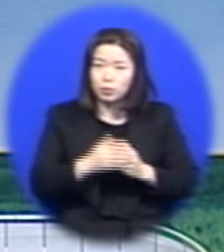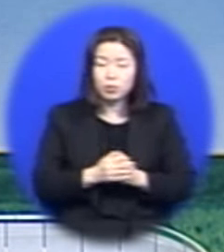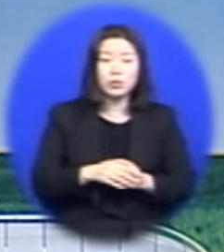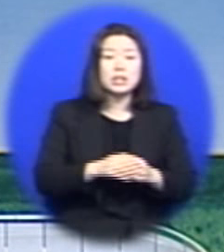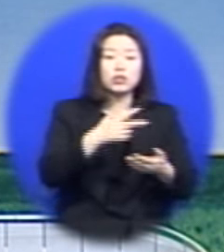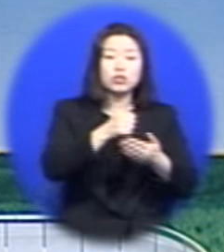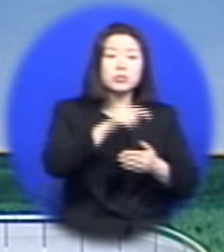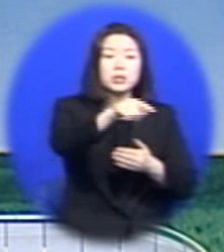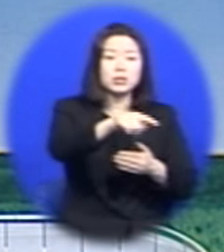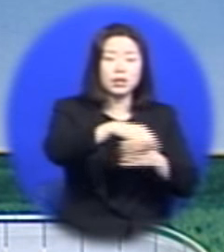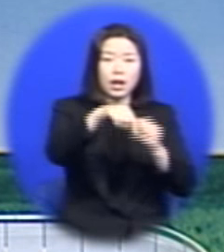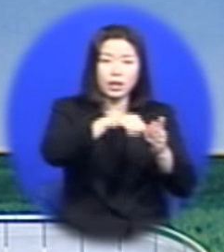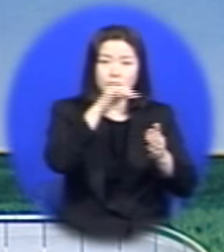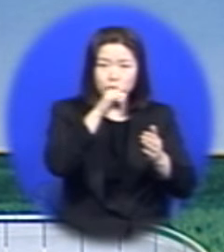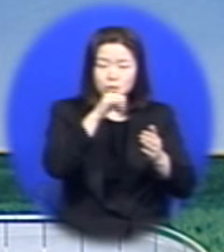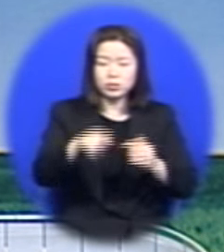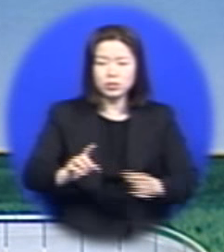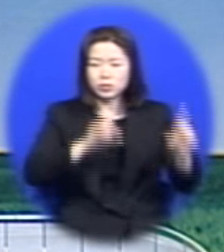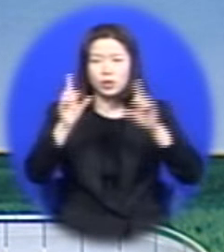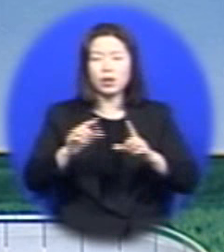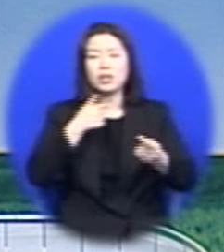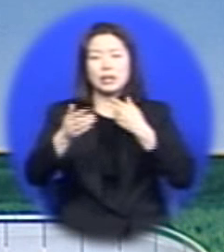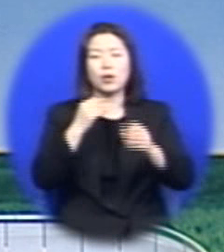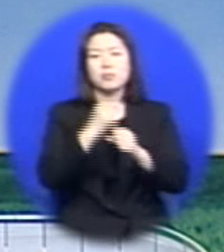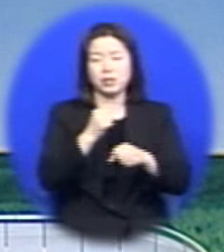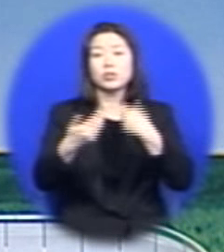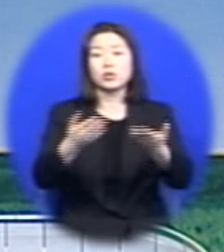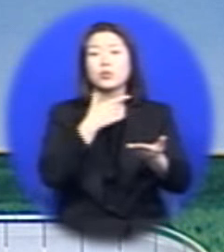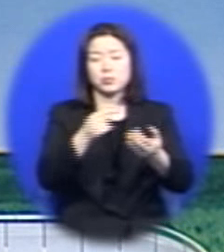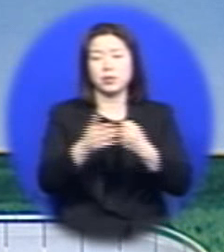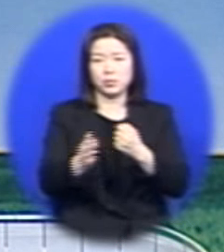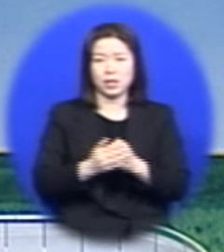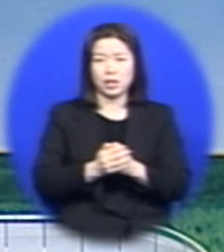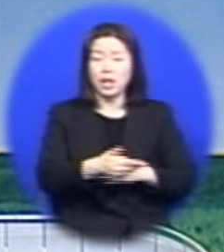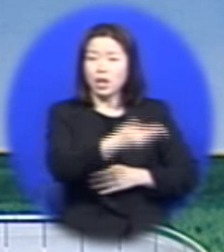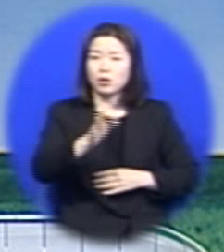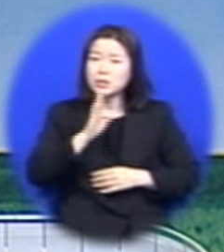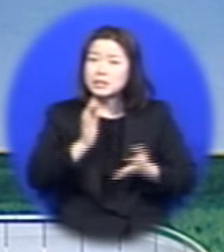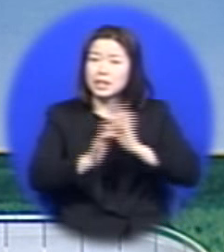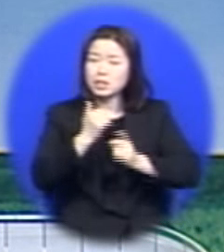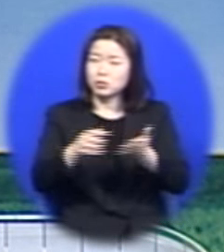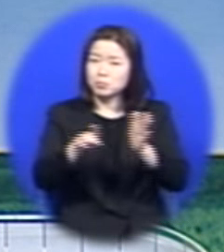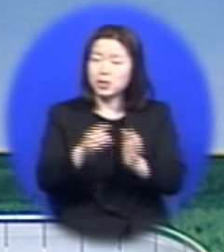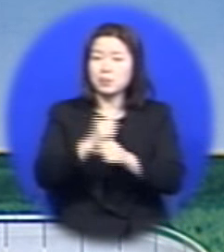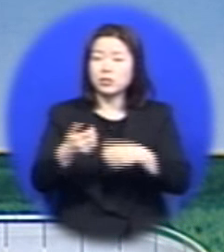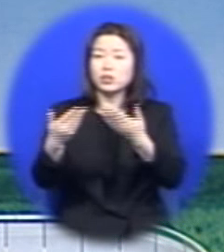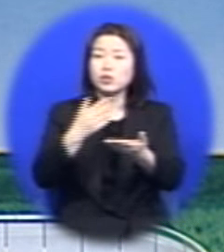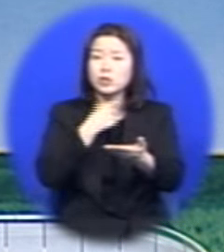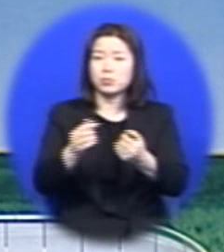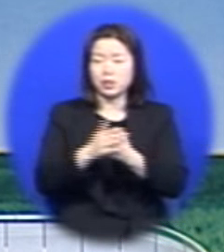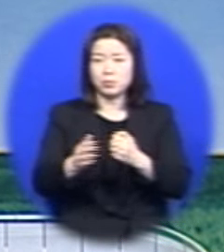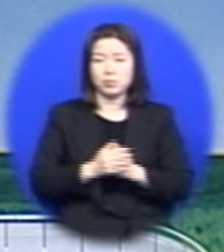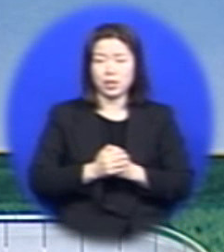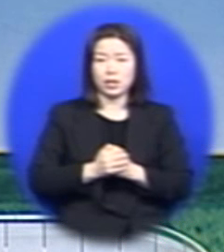생활을 경험하게 해드리려고 하는 거예요. 여러분도 진짜 예수님을 믿게 해드리려고, 여러분과 함께 계시는 예수님,